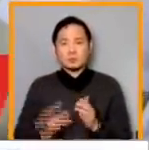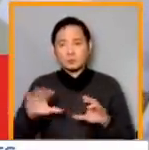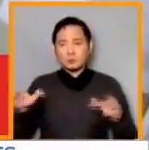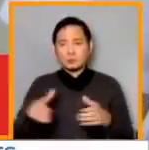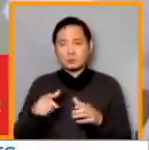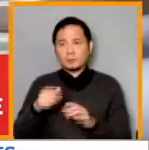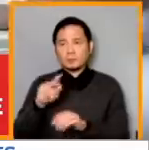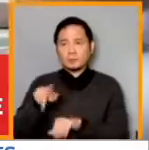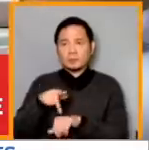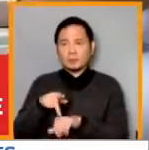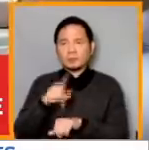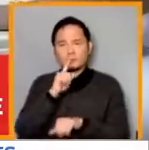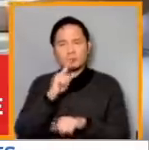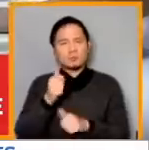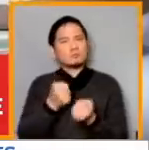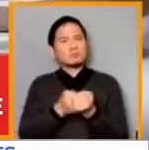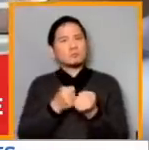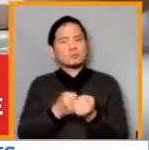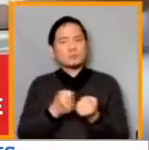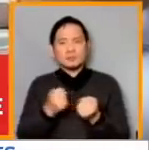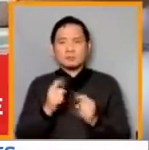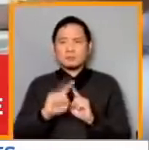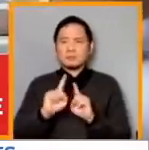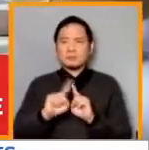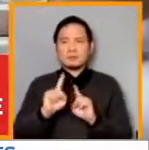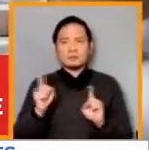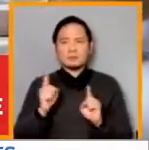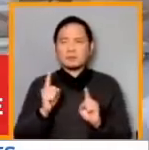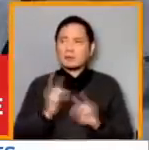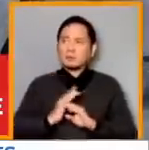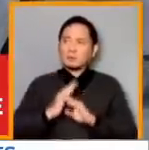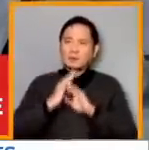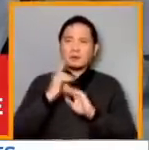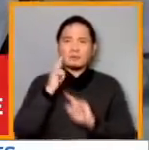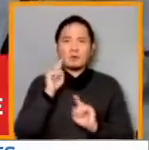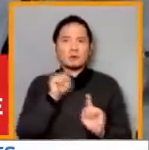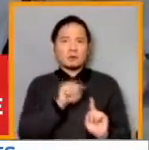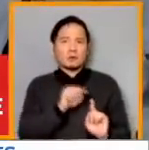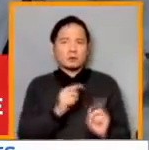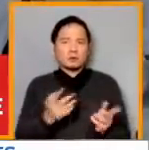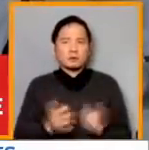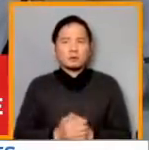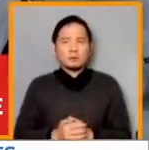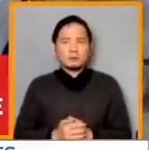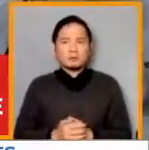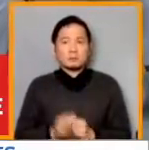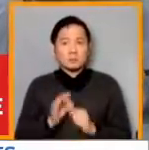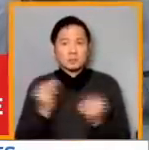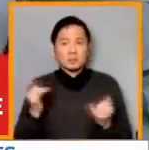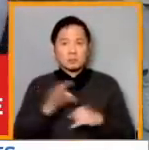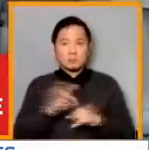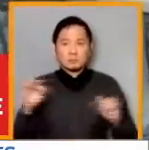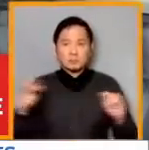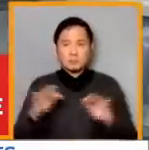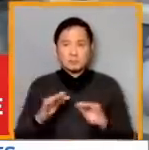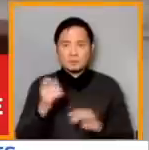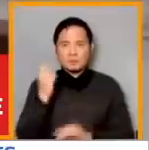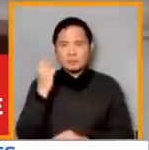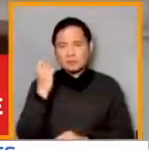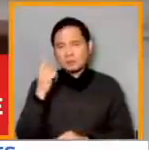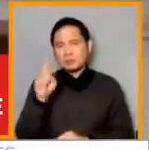proteksyong pangkalusugan ng mga estudyanteng sasabak na sa face-to-face classes. Pero dapat daw magkaroon pa ng karagdagang